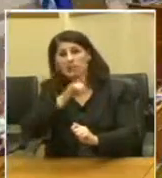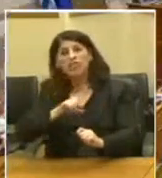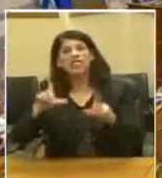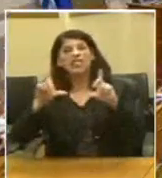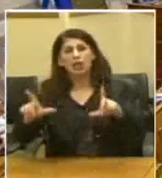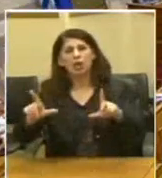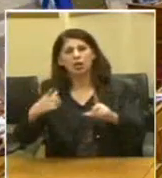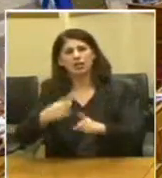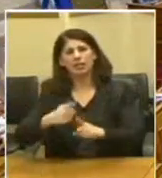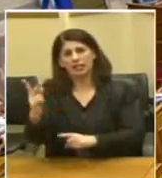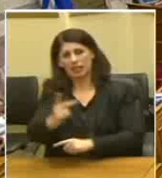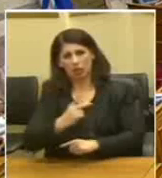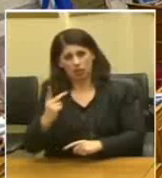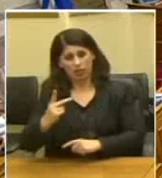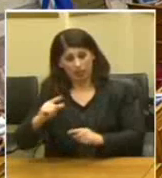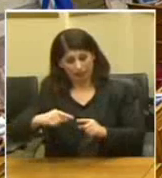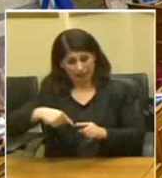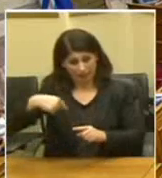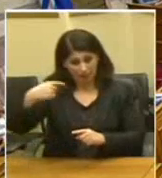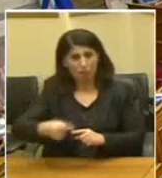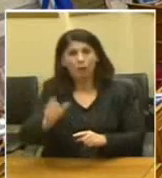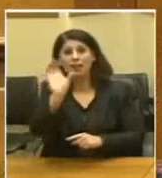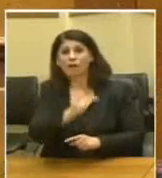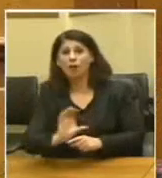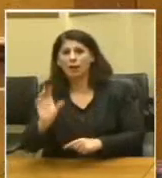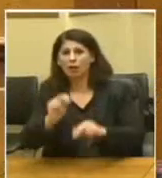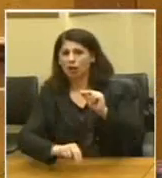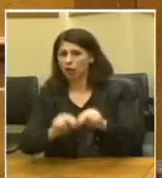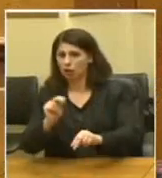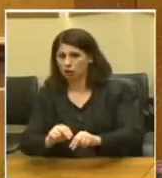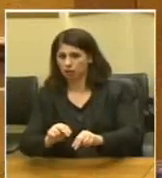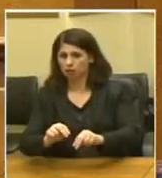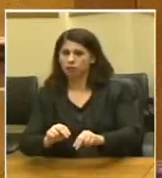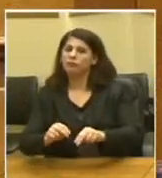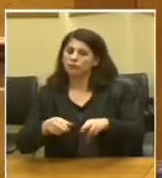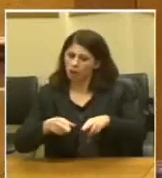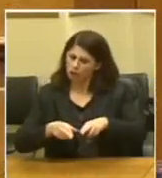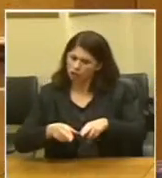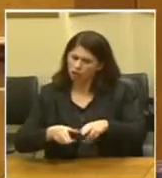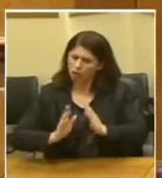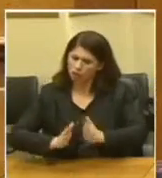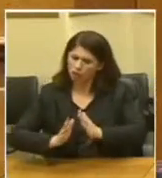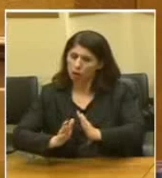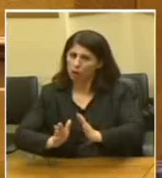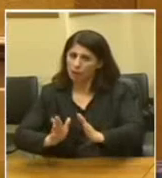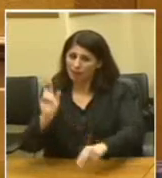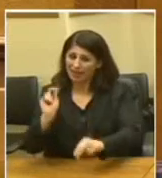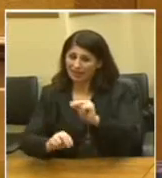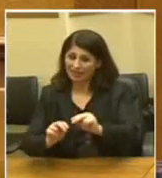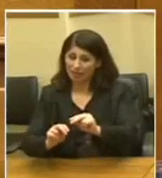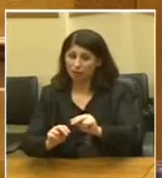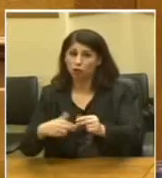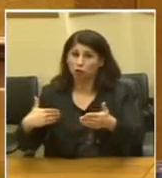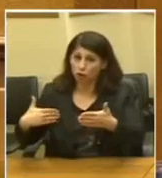κοινωνία. Και την επόμενη των ευρωπαϊκών εκλογών και στο δρόμο προς τις κάλπες που θα έρθουν στο τέλος της